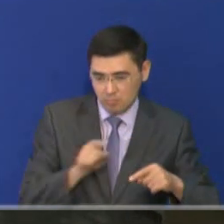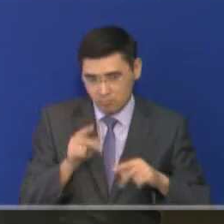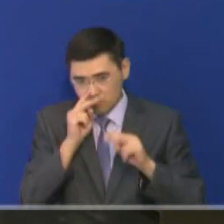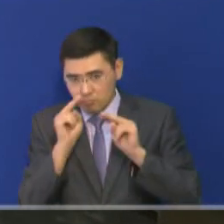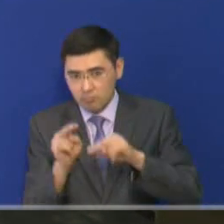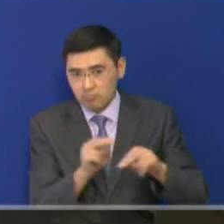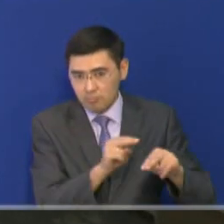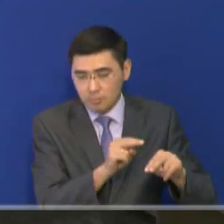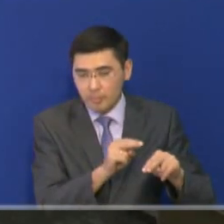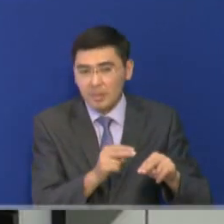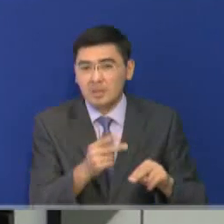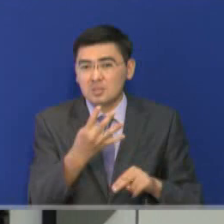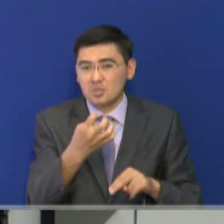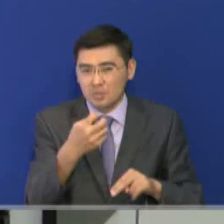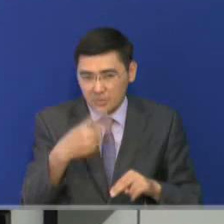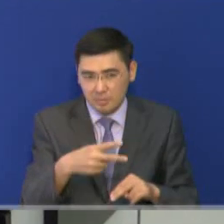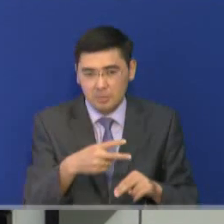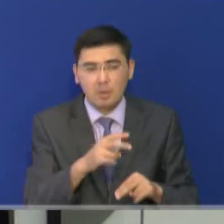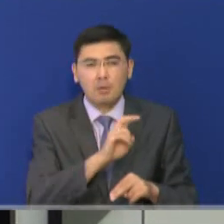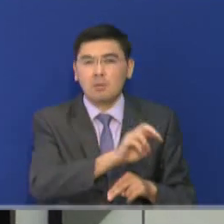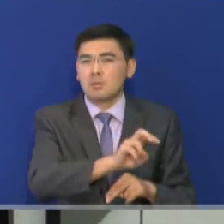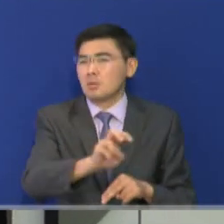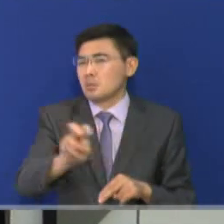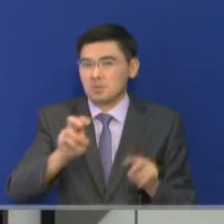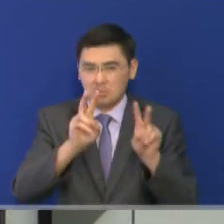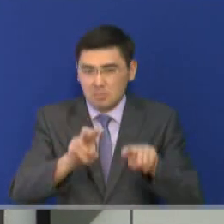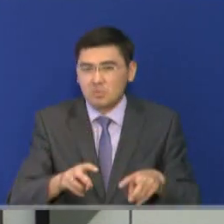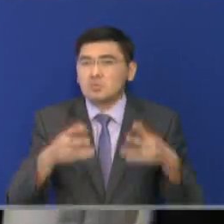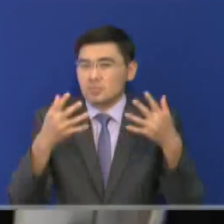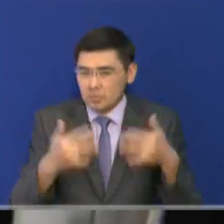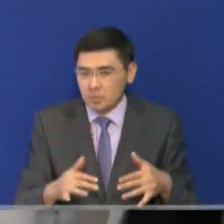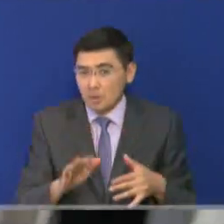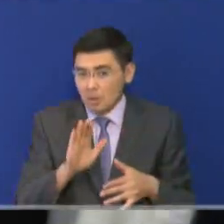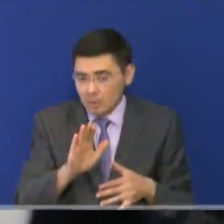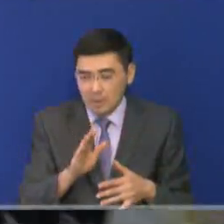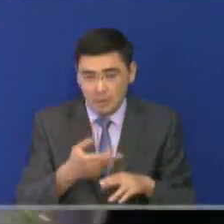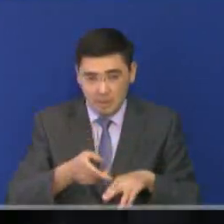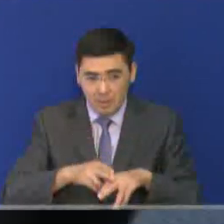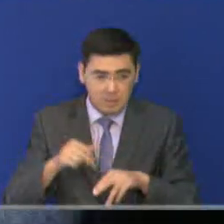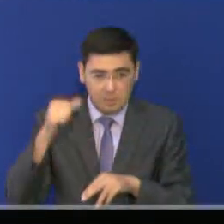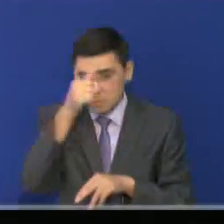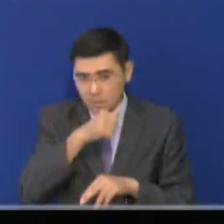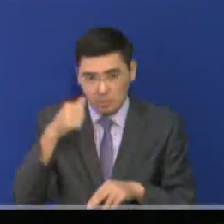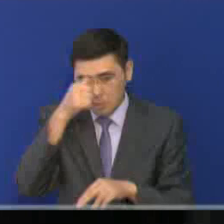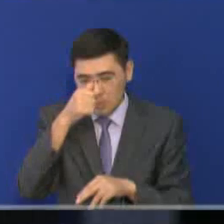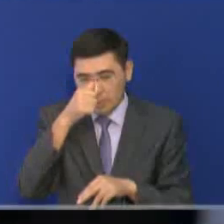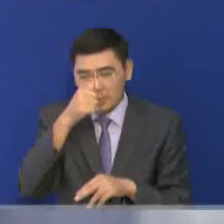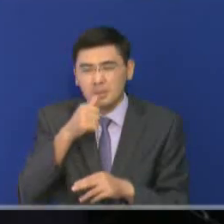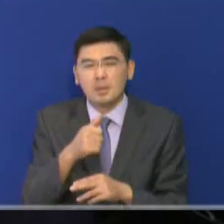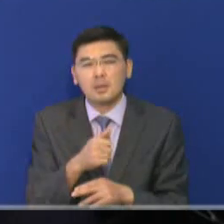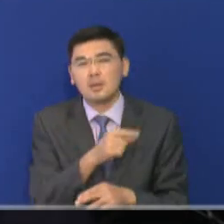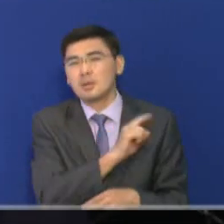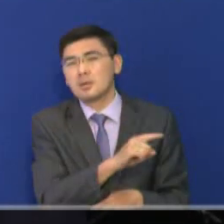проведено 420 рейдовых мероприятий. Несмотря на ситуацию в мире, в этом году в рамках программы «Дорожная карта